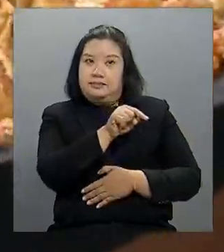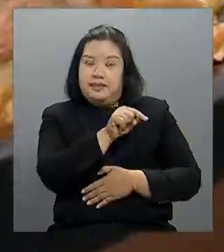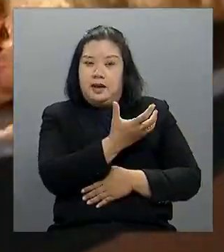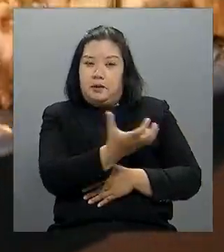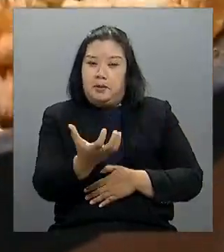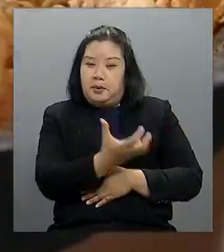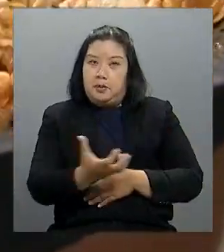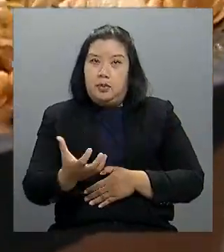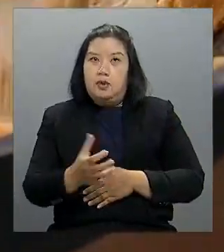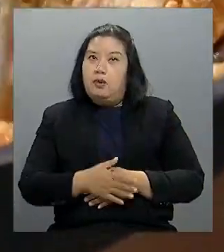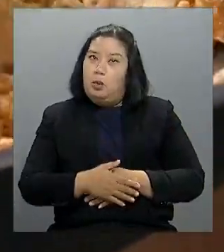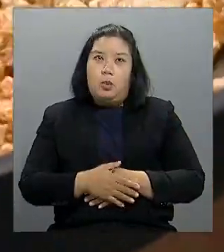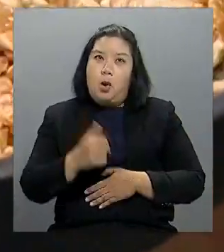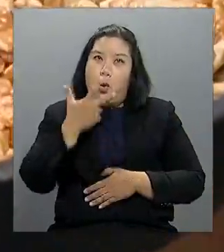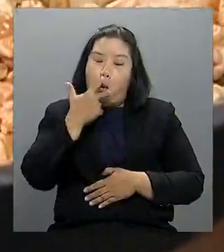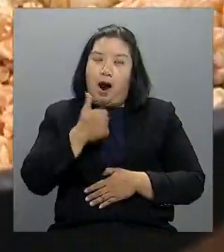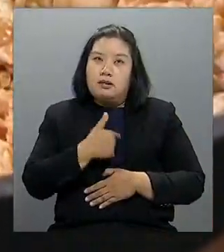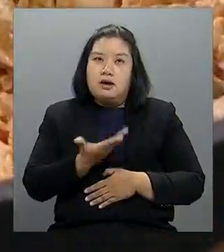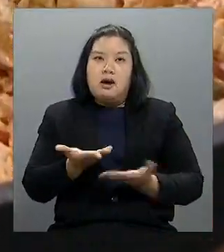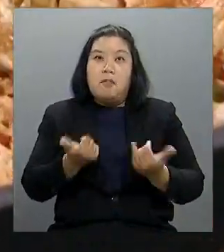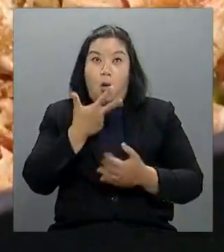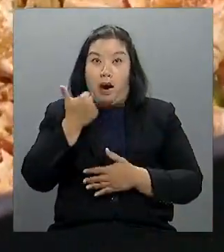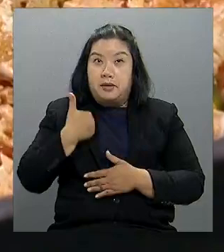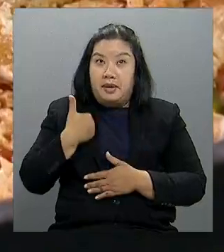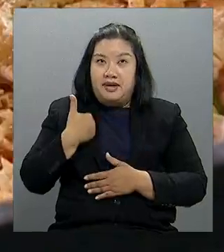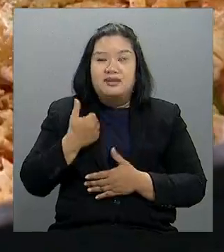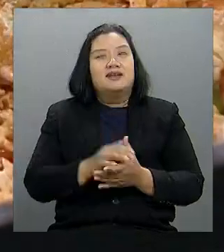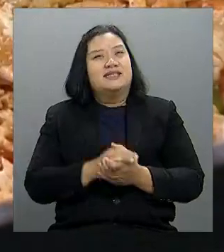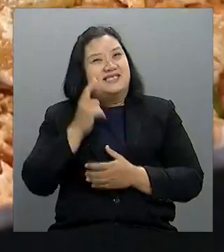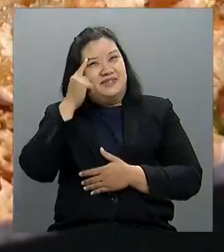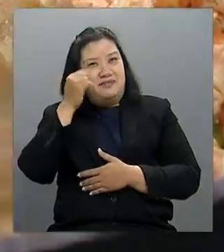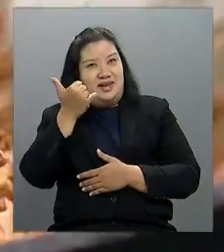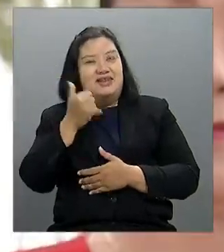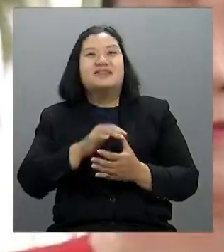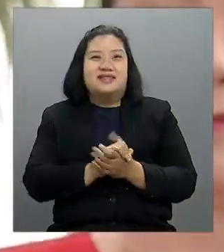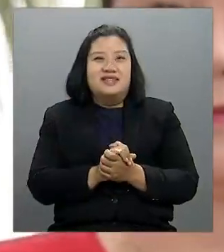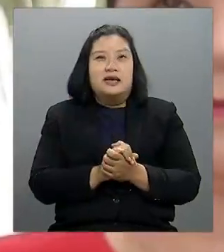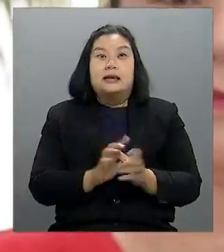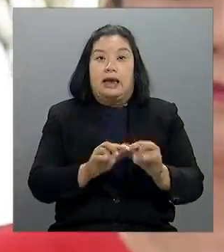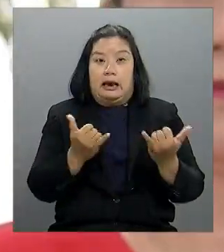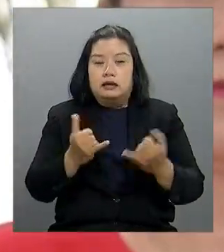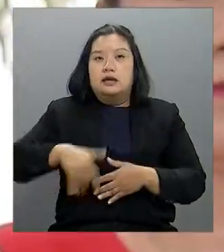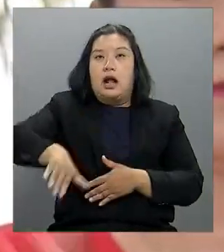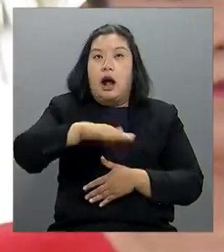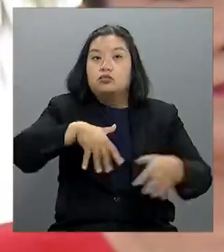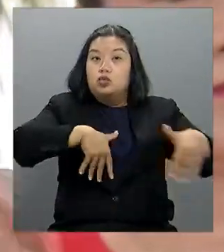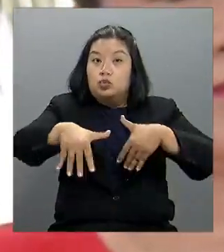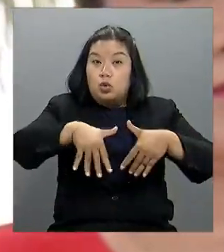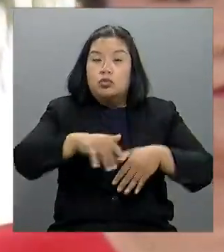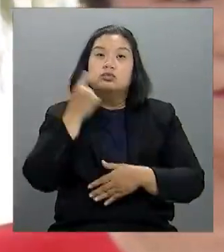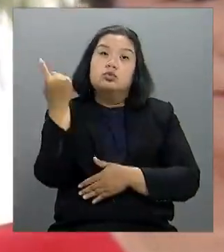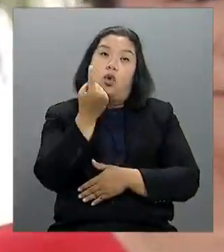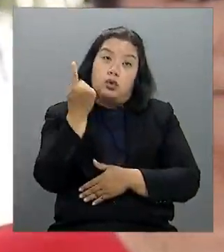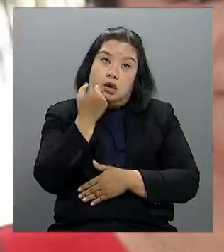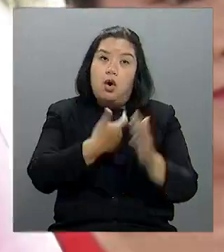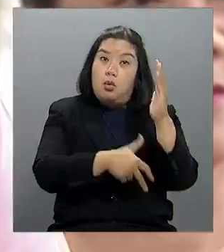าลจะขึ้นหรือเปล่านะ ตอนนี้ มาแล้วค่ะคุณดอนคะคืออยากจะรู้ว่าบทบาทของชุมชนท่องเที่ยวภูเก็ตเนี่ยเรามีการส่งเสริมสนับส